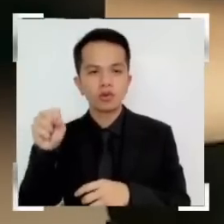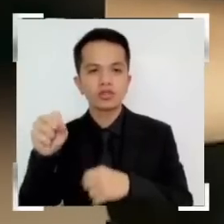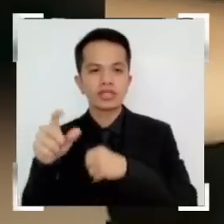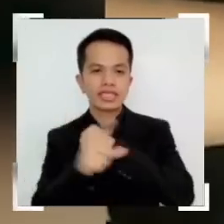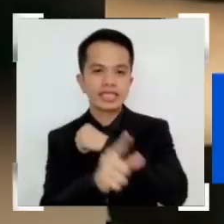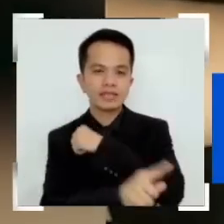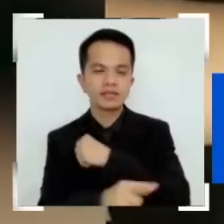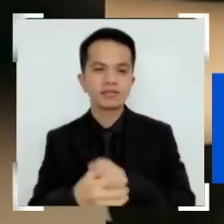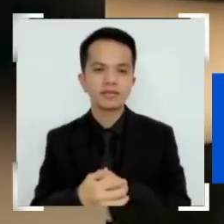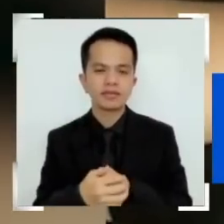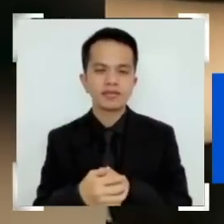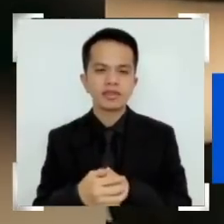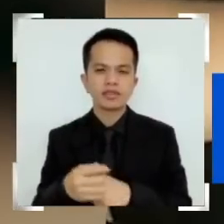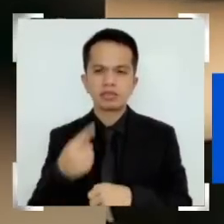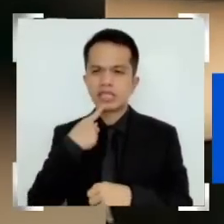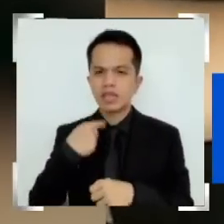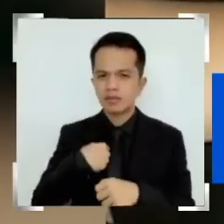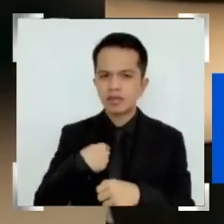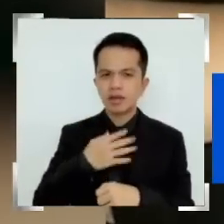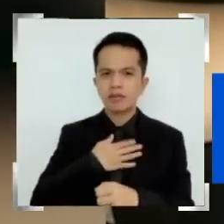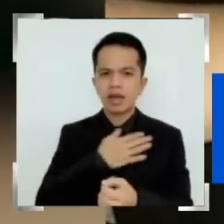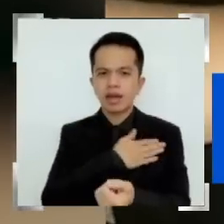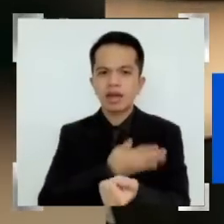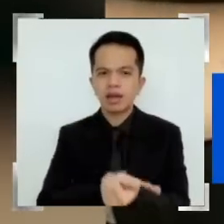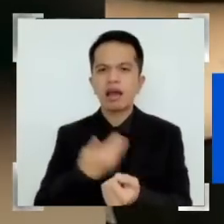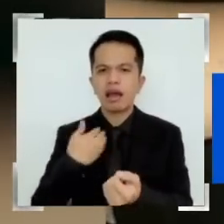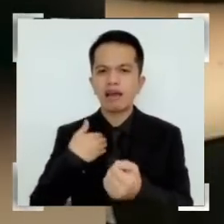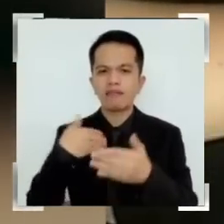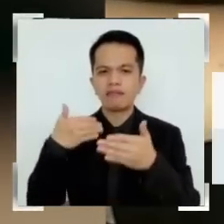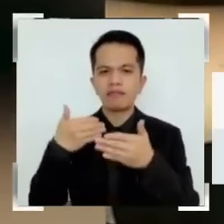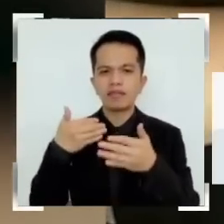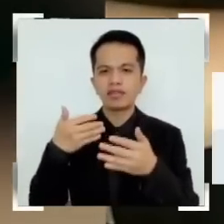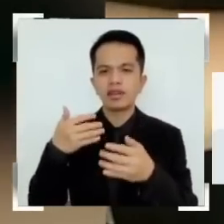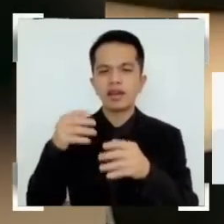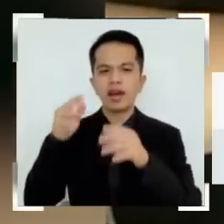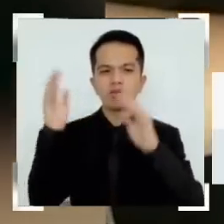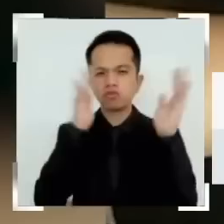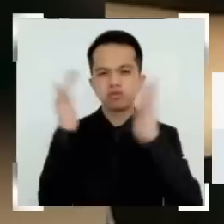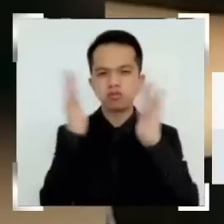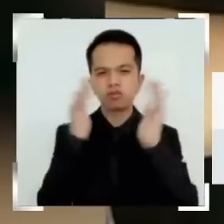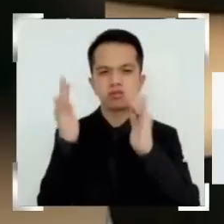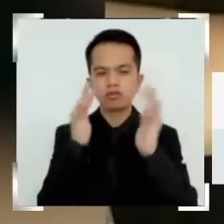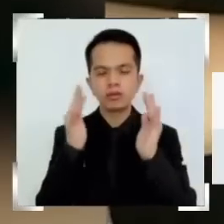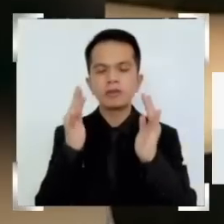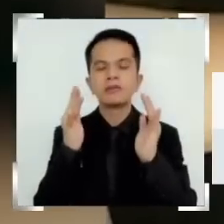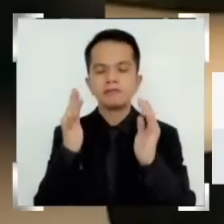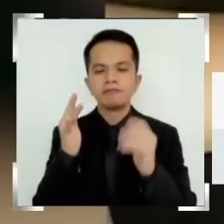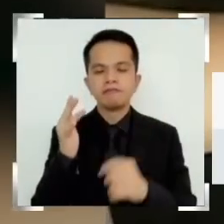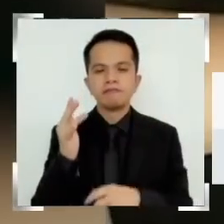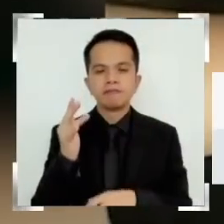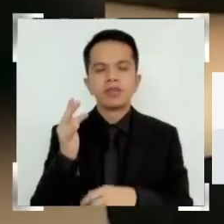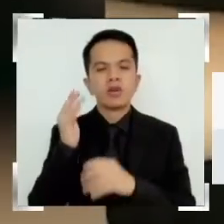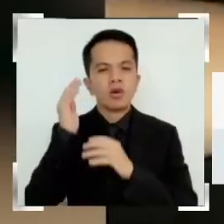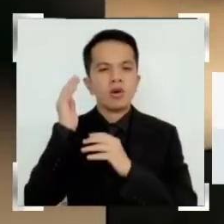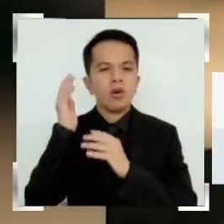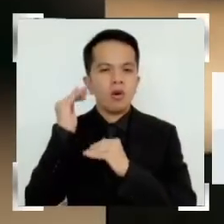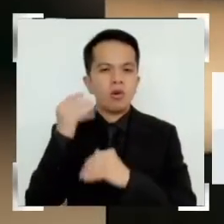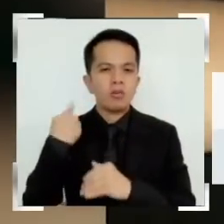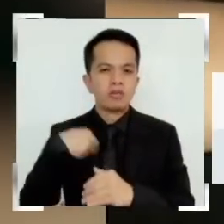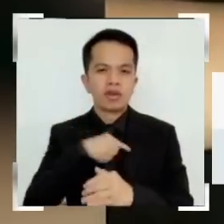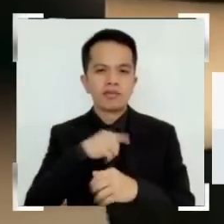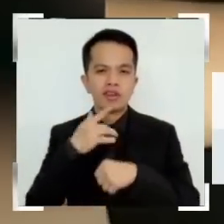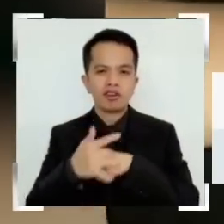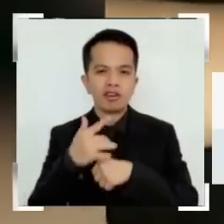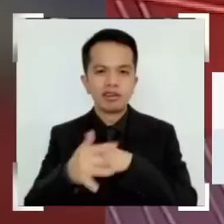anak ko na meron daw super typhoon. Kaya po Sana mapaga kami eh. Wala